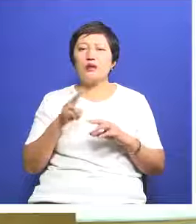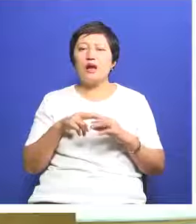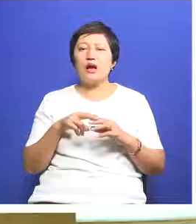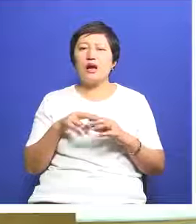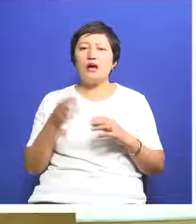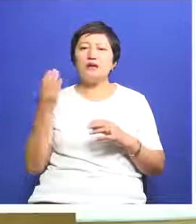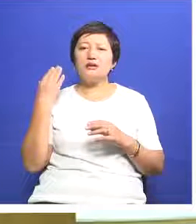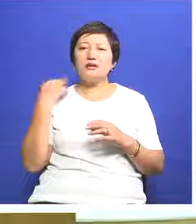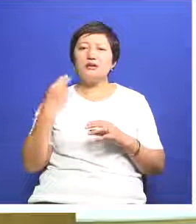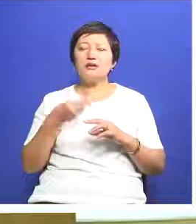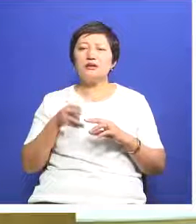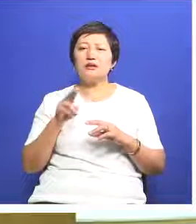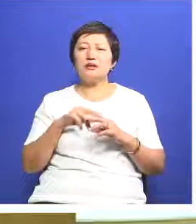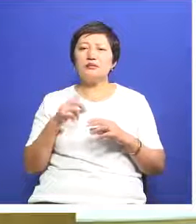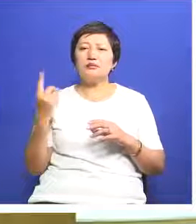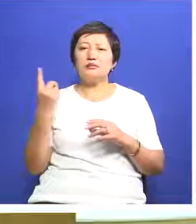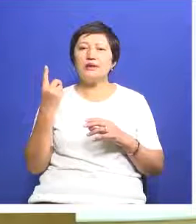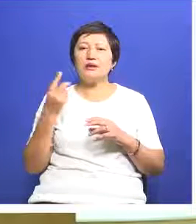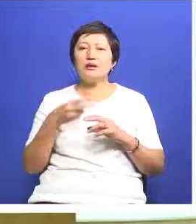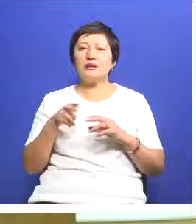ар жағында бір